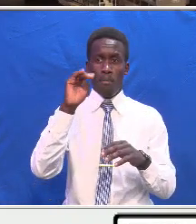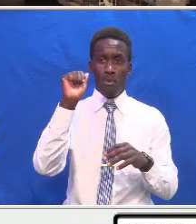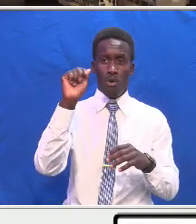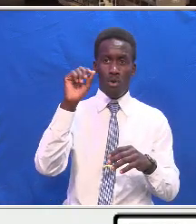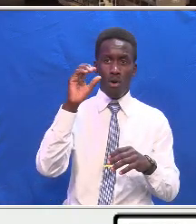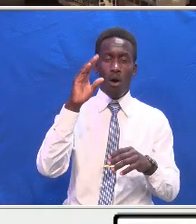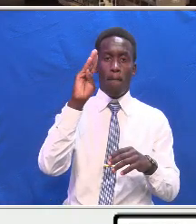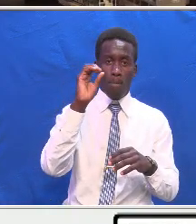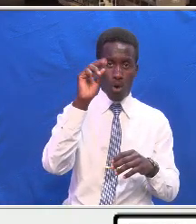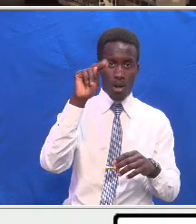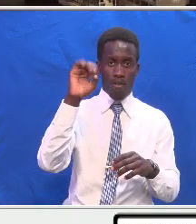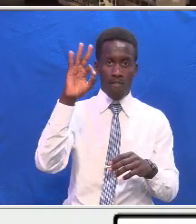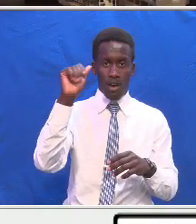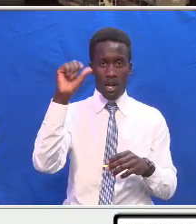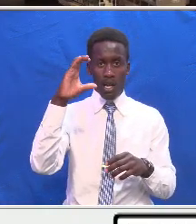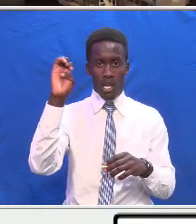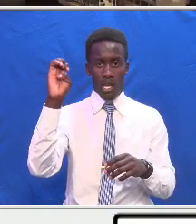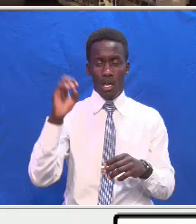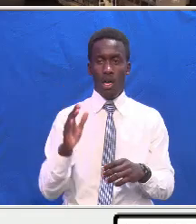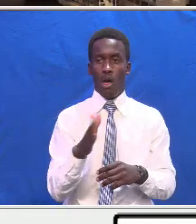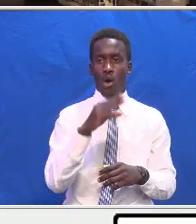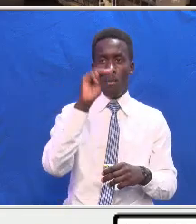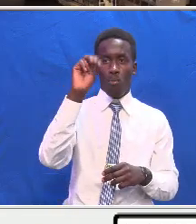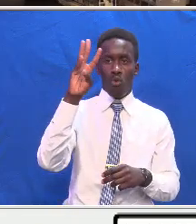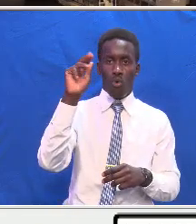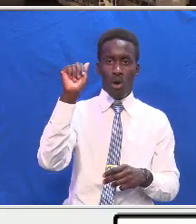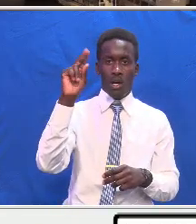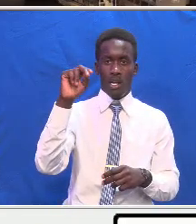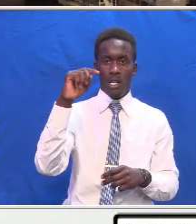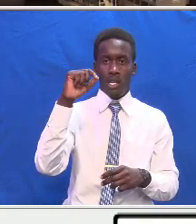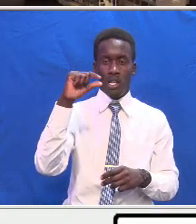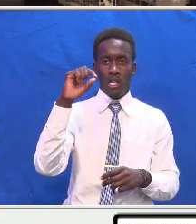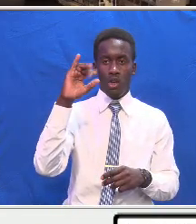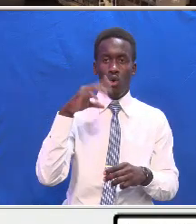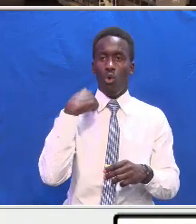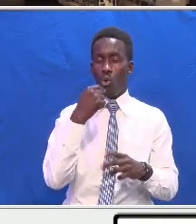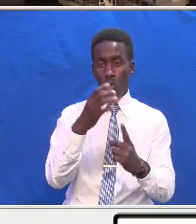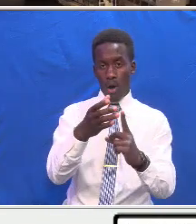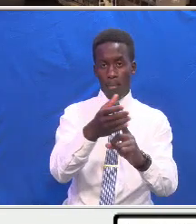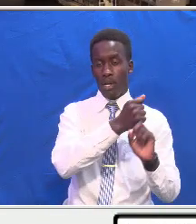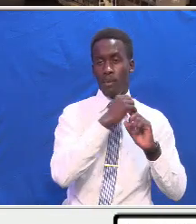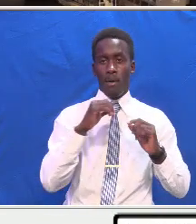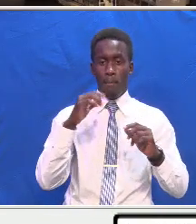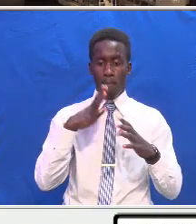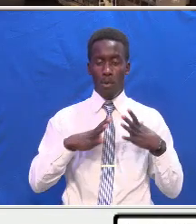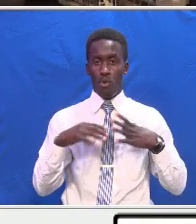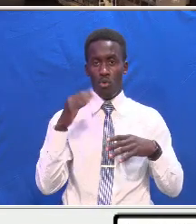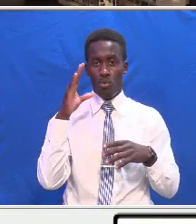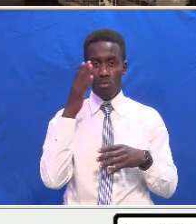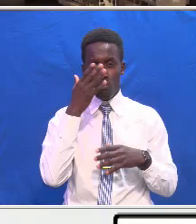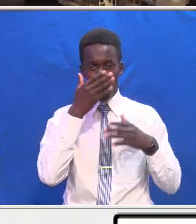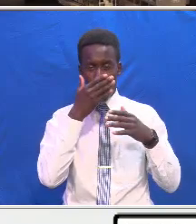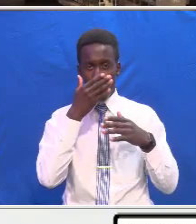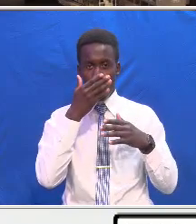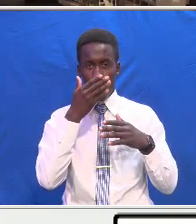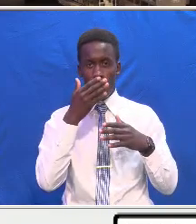kutekwa nyara na watu wasiojulikana nyumbani kwake kaunti ya Machakos. Na kama anavyotuarifu mwanahabari wetu Mike